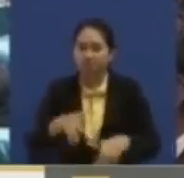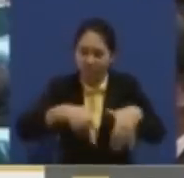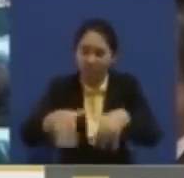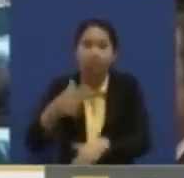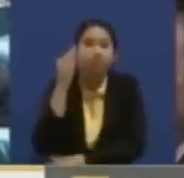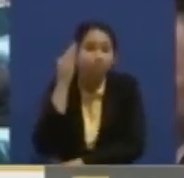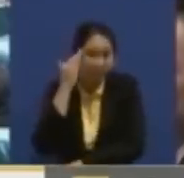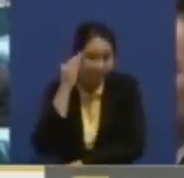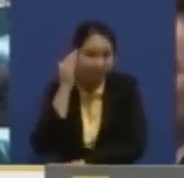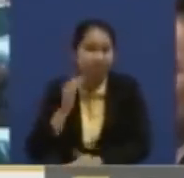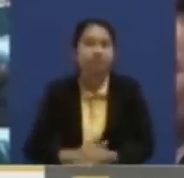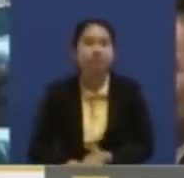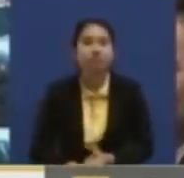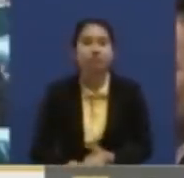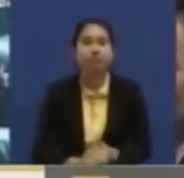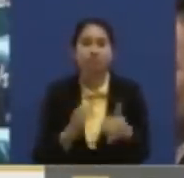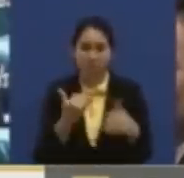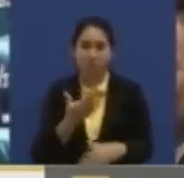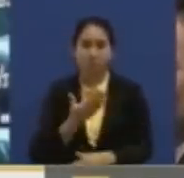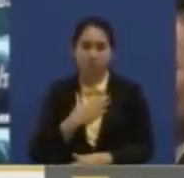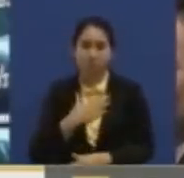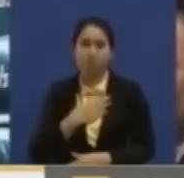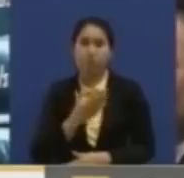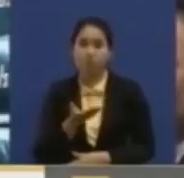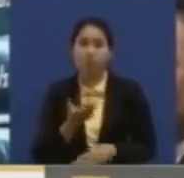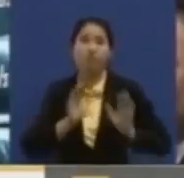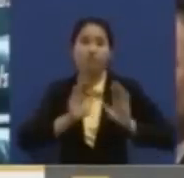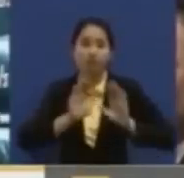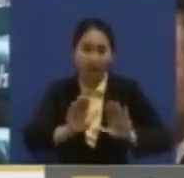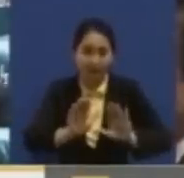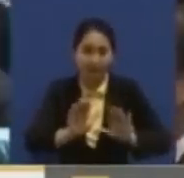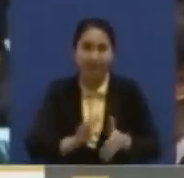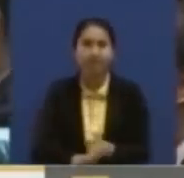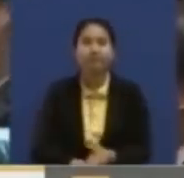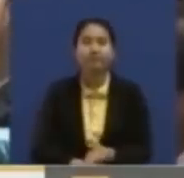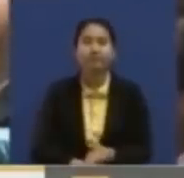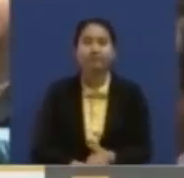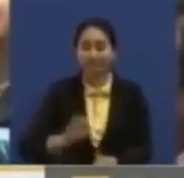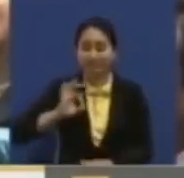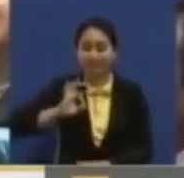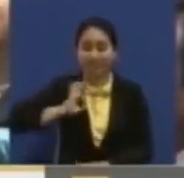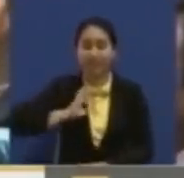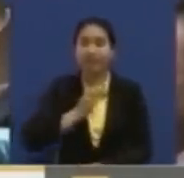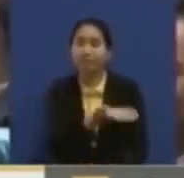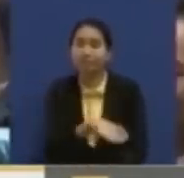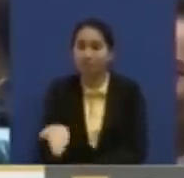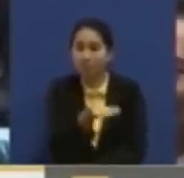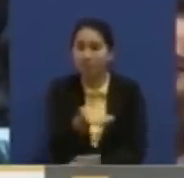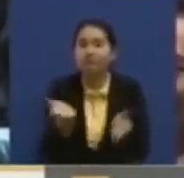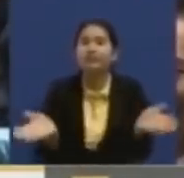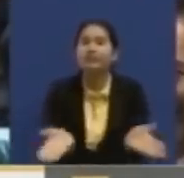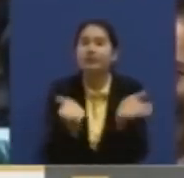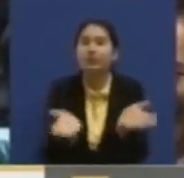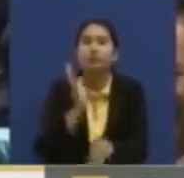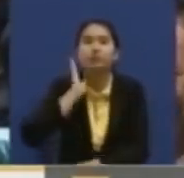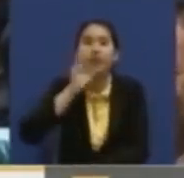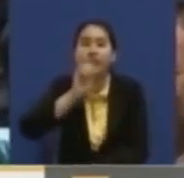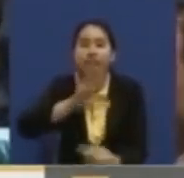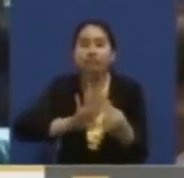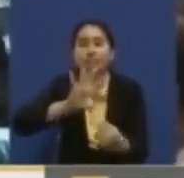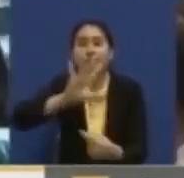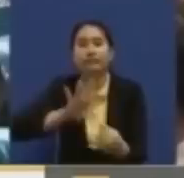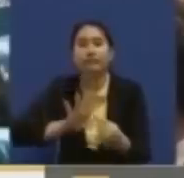ราะฉะนั้นก็ขอฝากเพื่อนสมาชิกในสภานี้ได้โปรดให้การสนับสนุนท่านสุชาติตันเจ